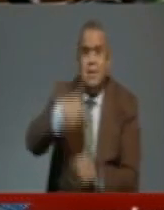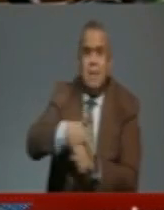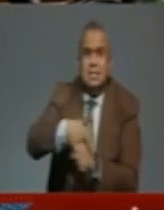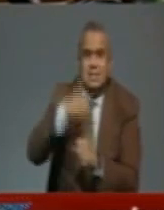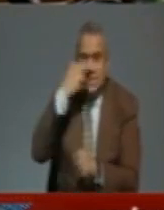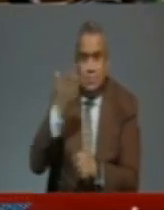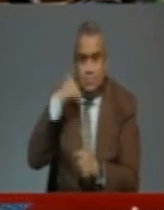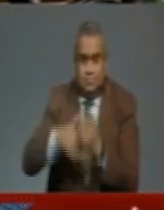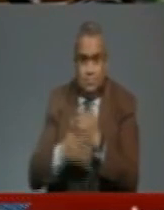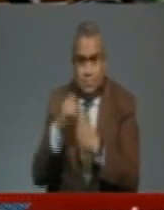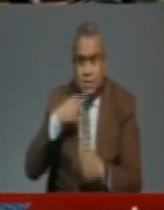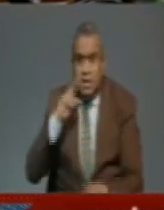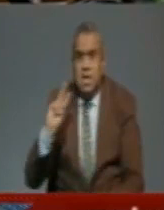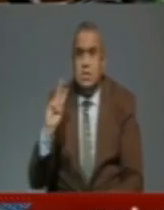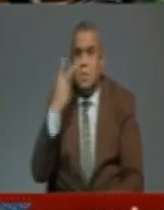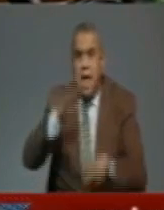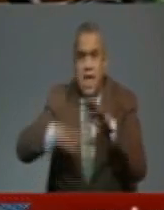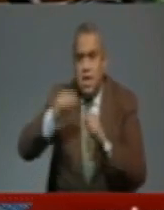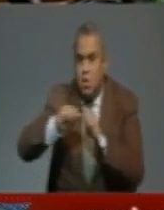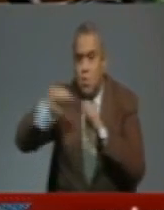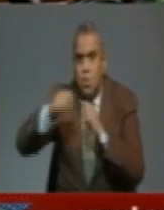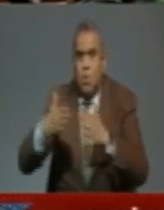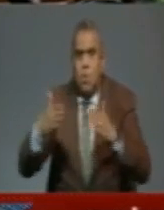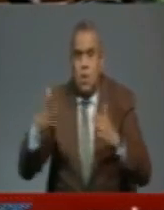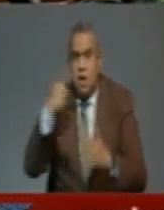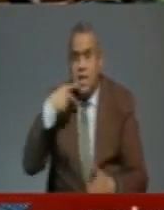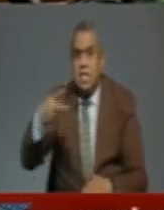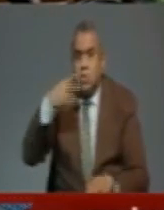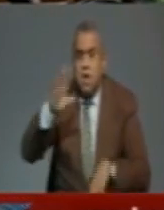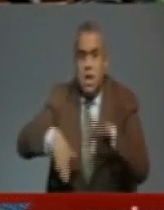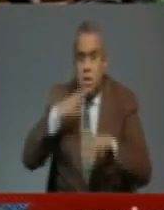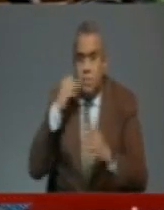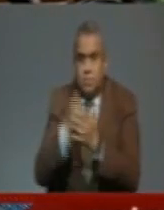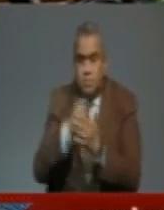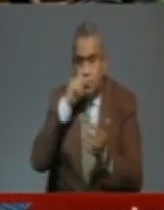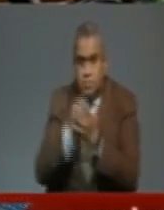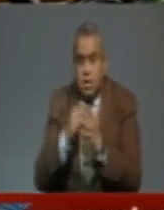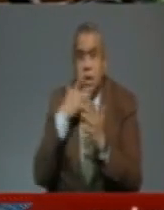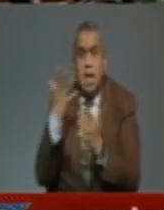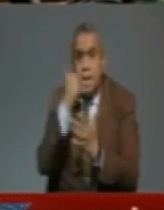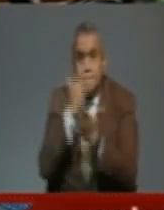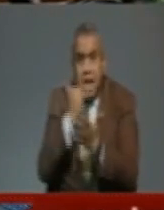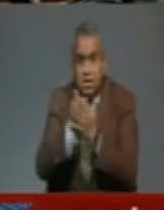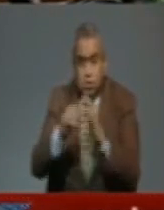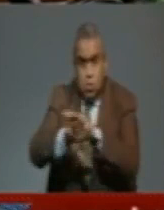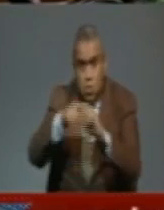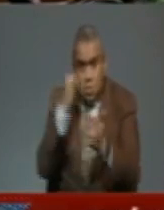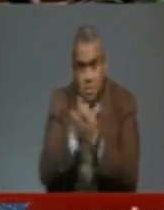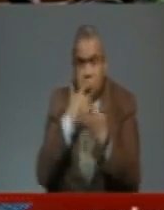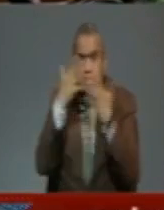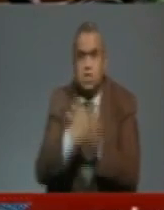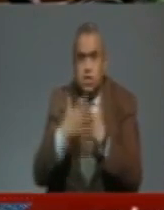بنزود 17 كيلو علشان نصل الى 22 كيلو، وايضا بتنفذها شركات مصريه وطنيه بالمعاونه مع هيئه سكك حديد